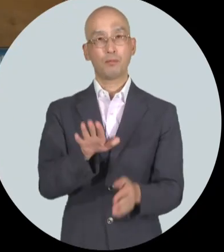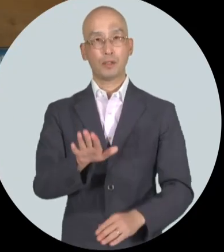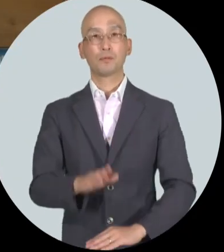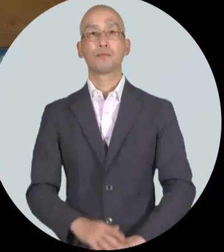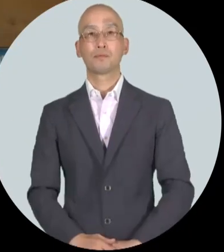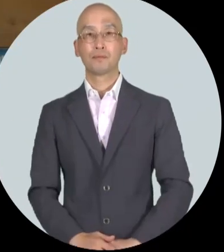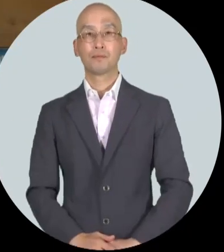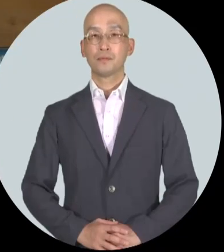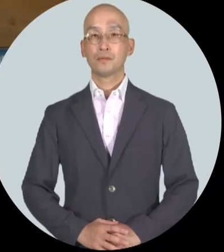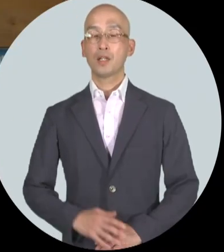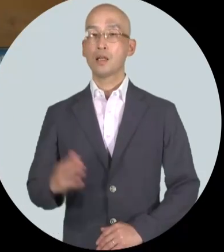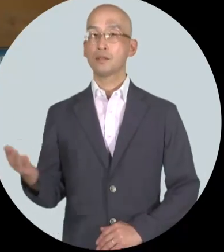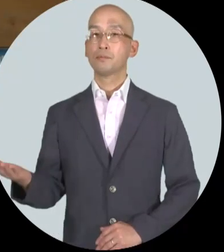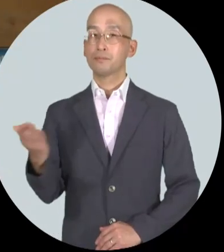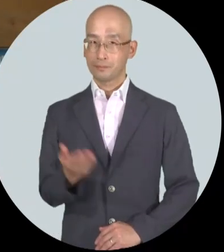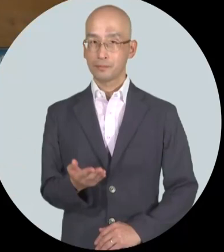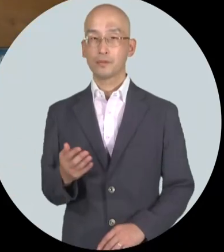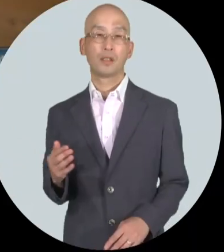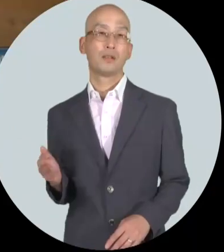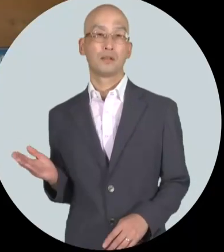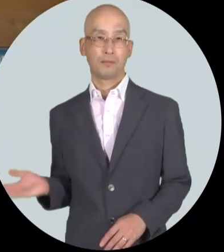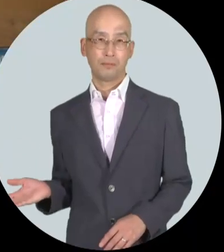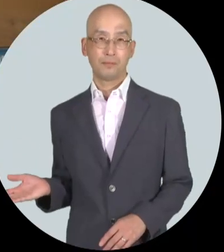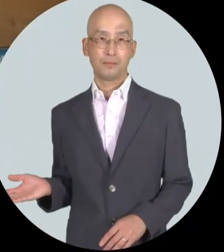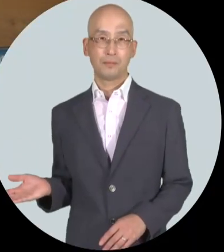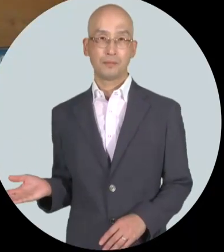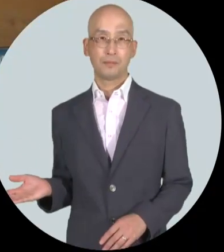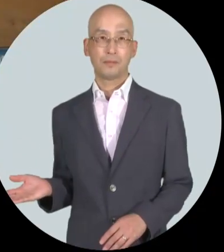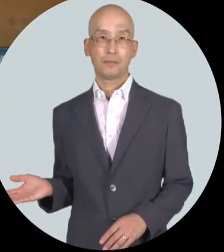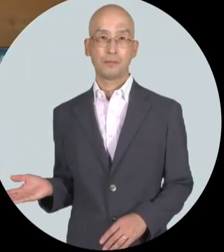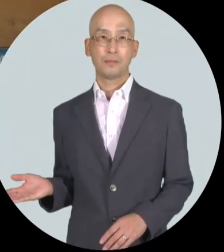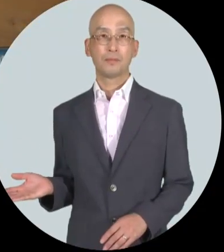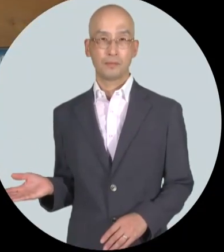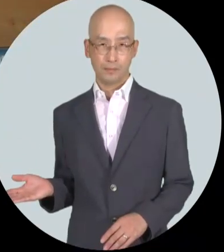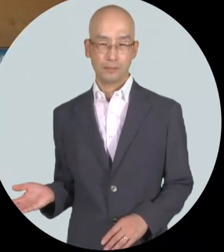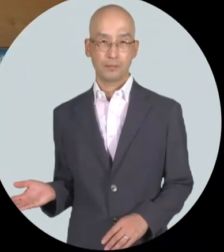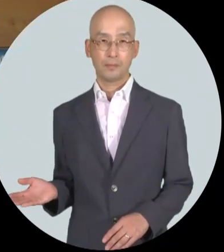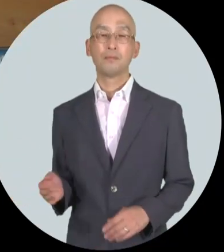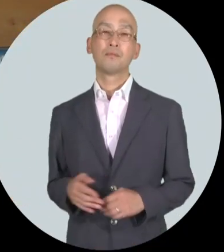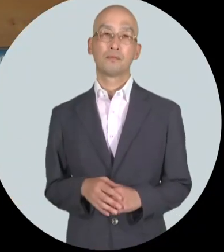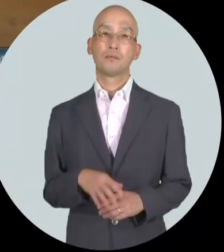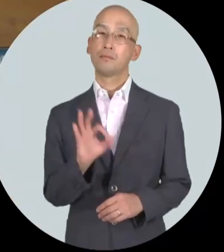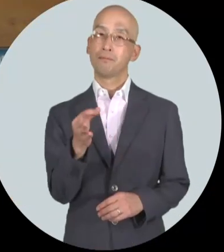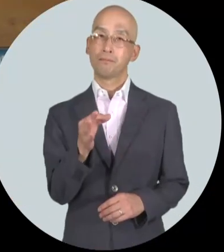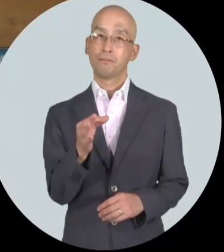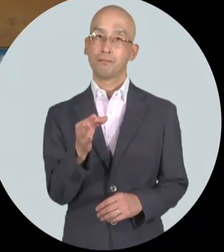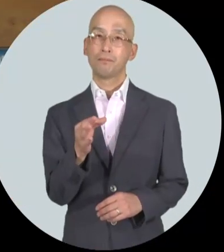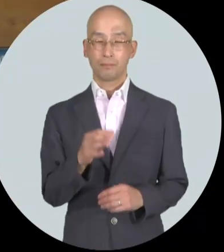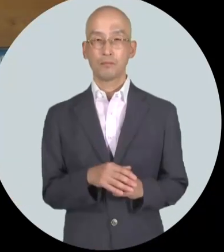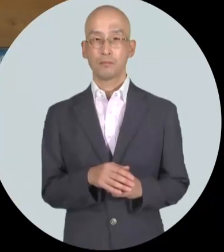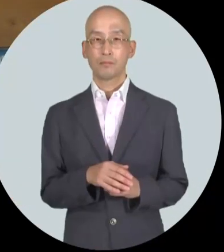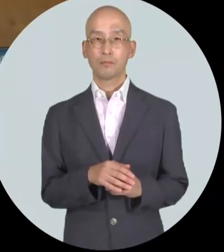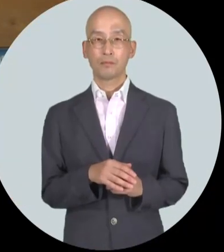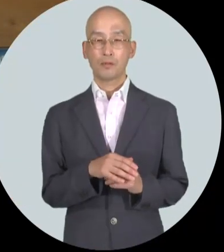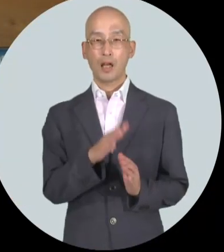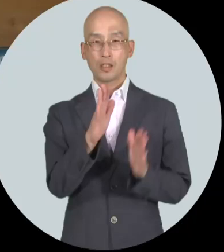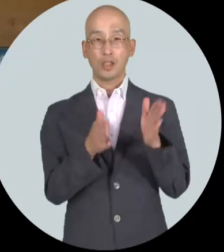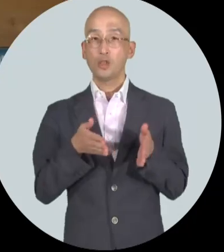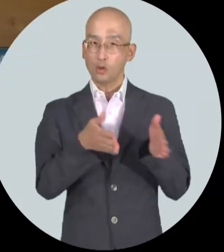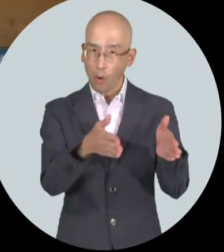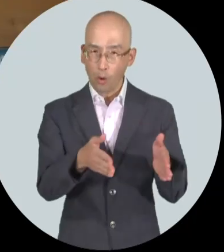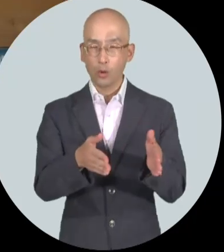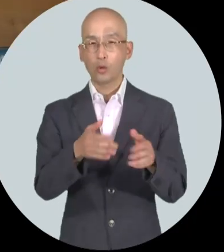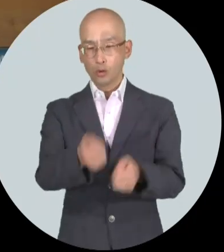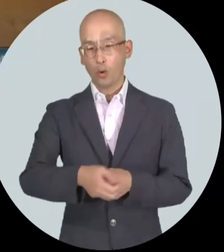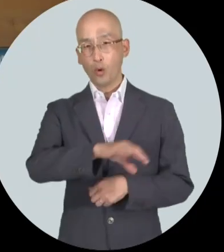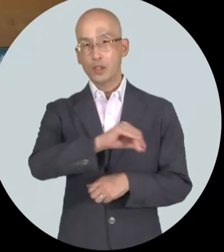。それから農林水産施設災害復旧事業費ということで、これ林道それから